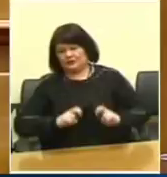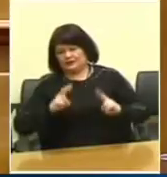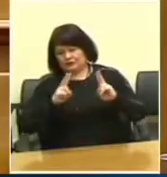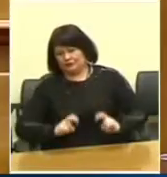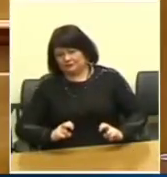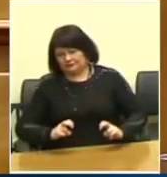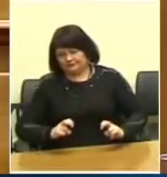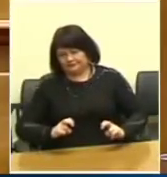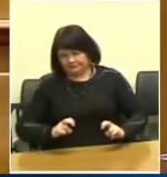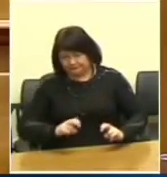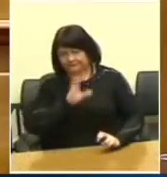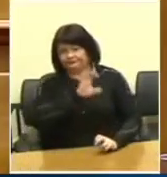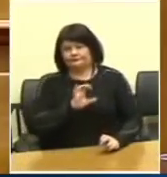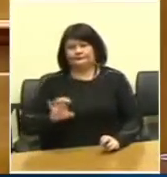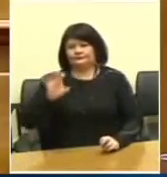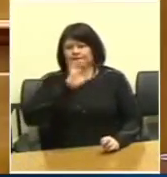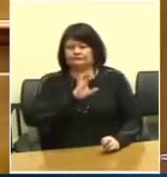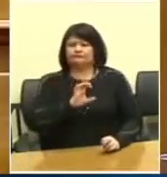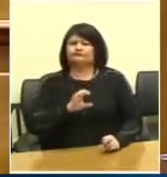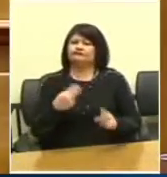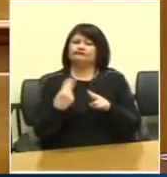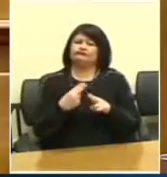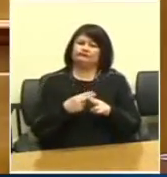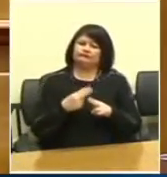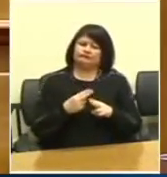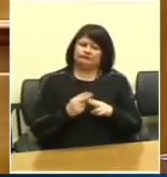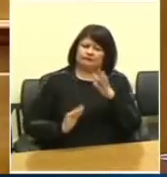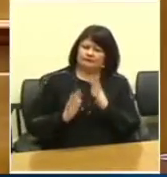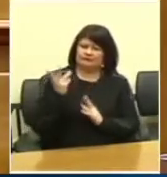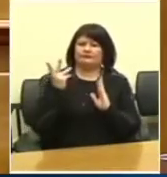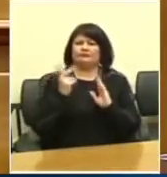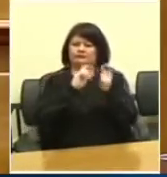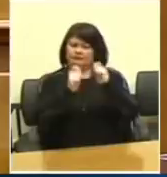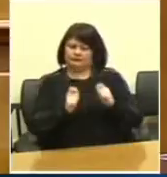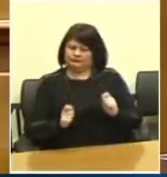σε χώρες πρωτοπόρους σε νεοφιλελεύθερου χαρακτήρα μεταρρυθμίσεις.